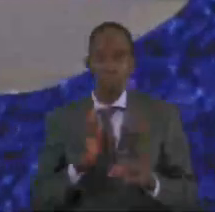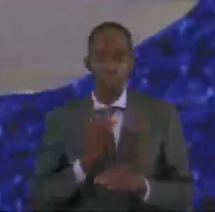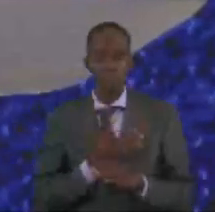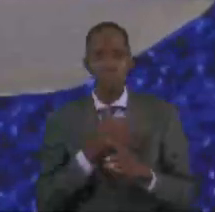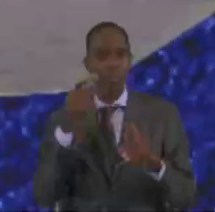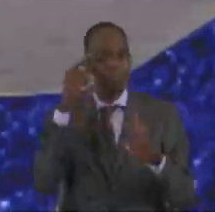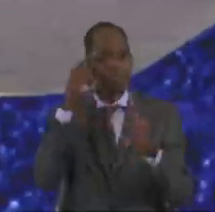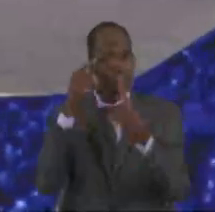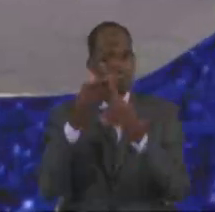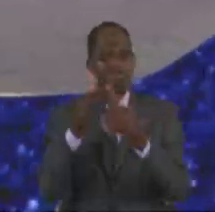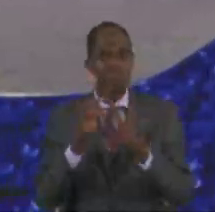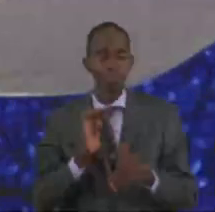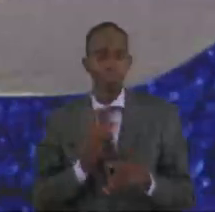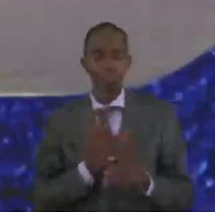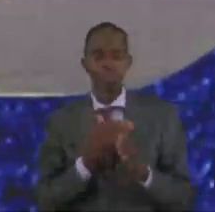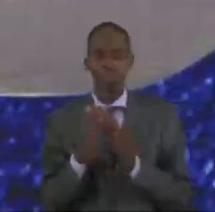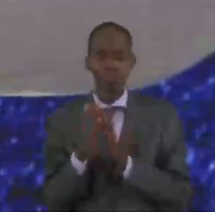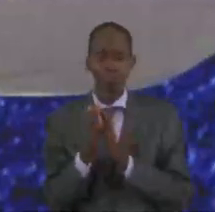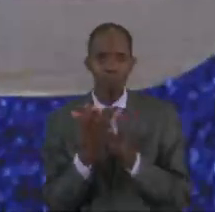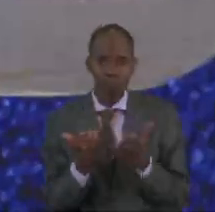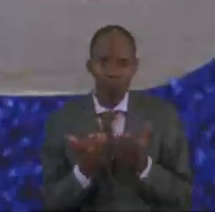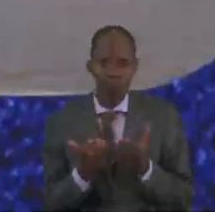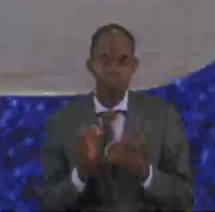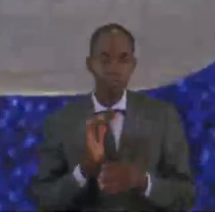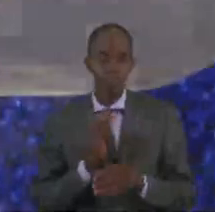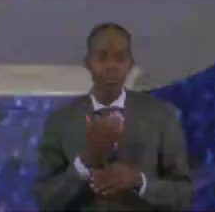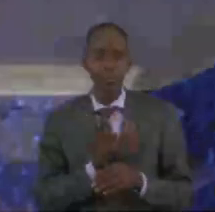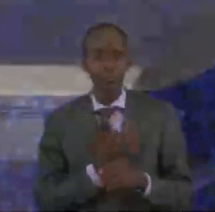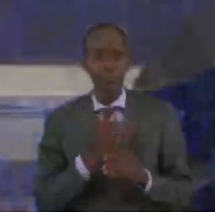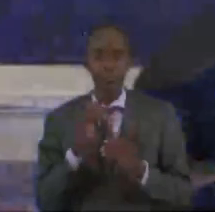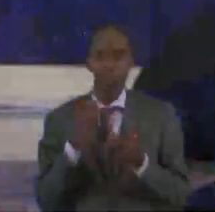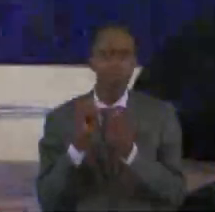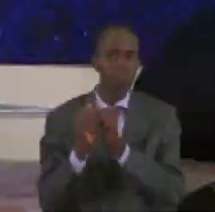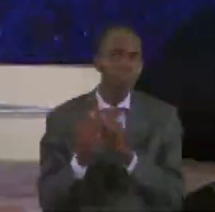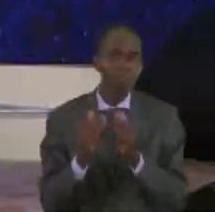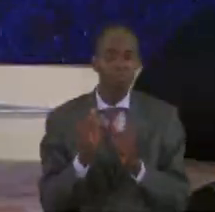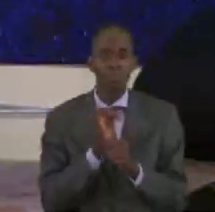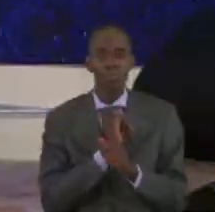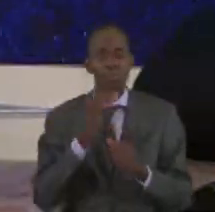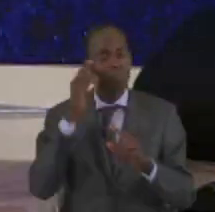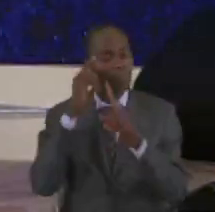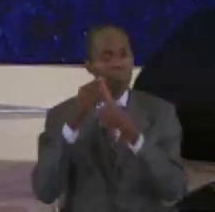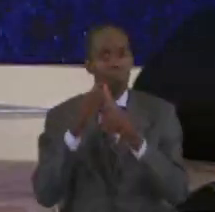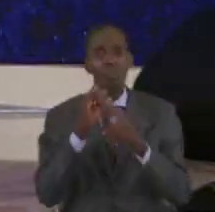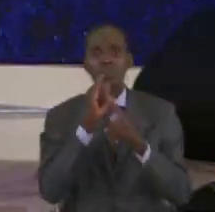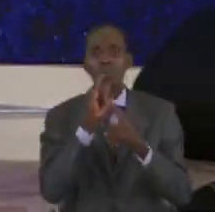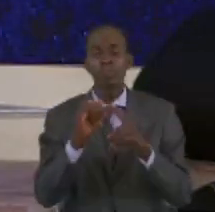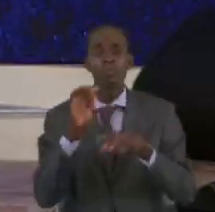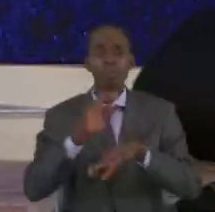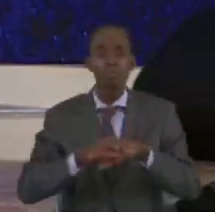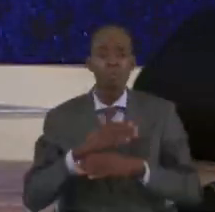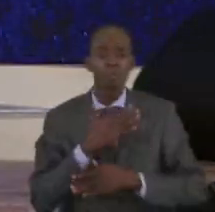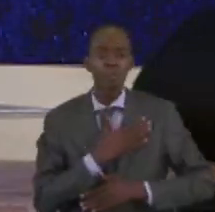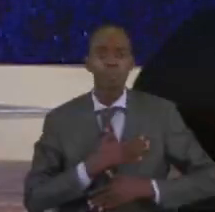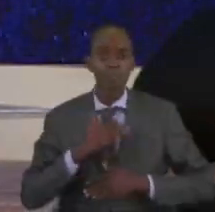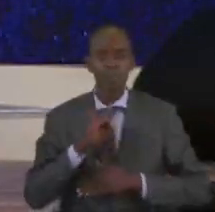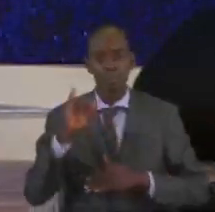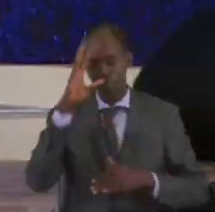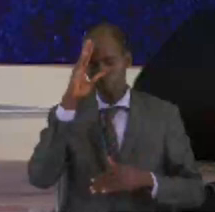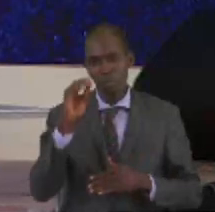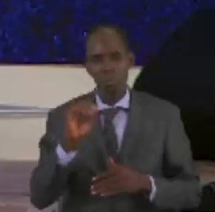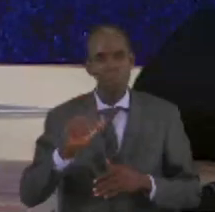Si notre but, si notre désir, si notre poursuite, si notre concentration porte sur le fait